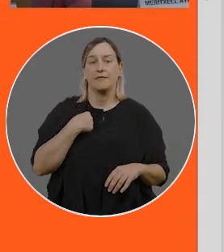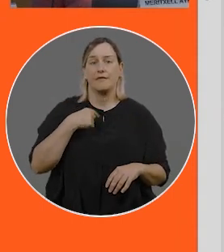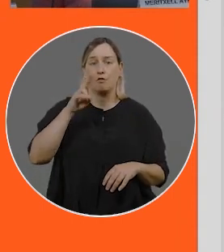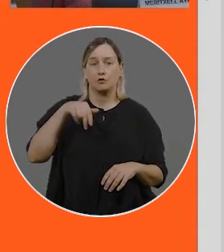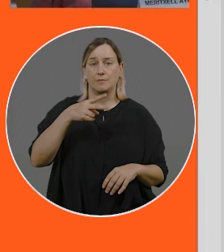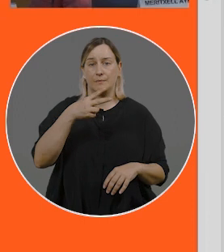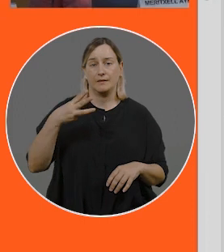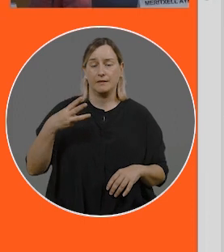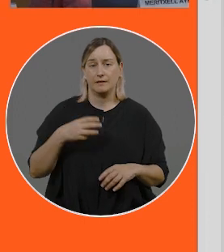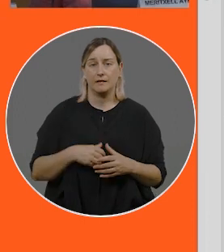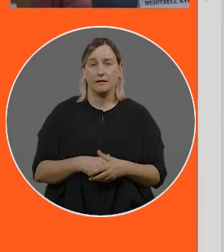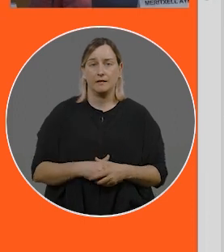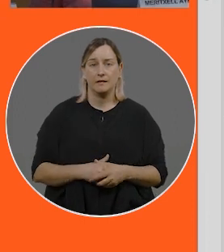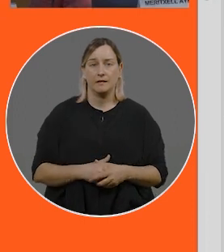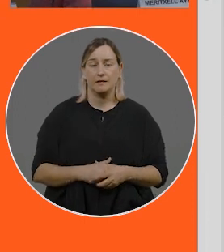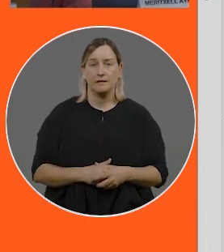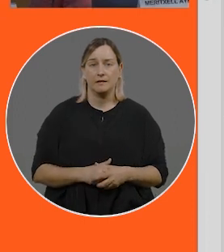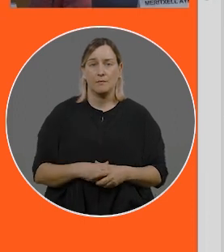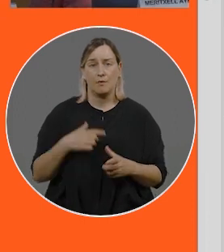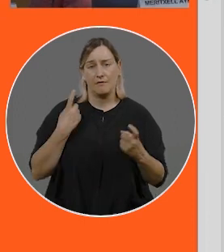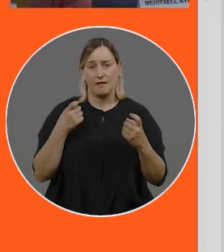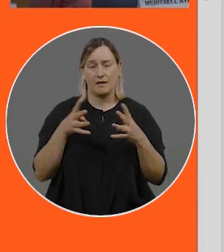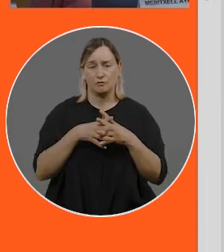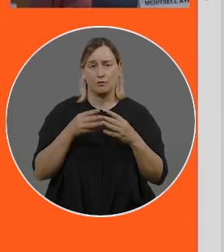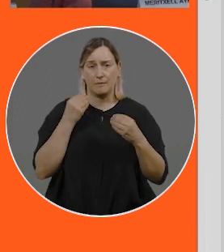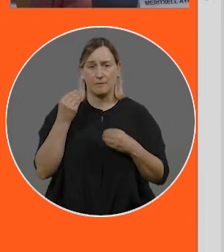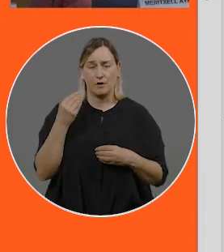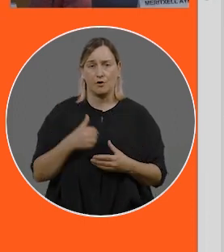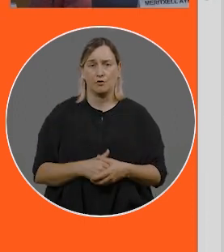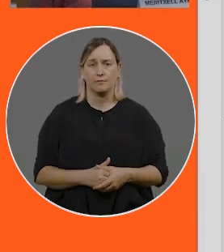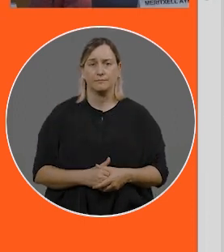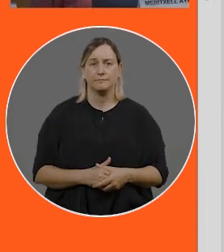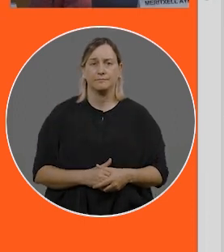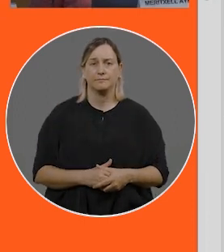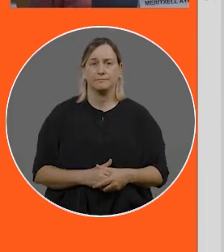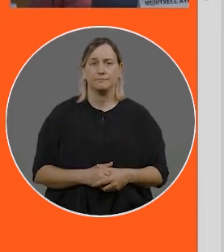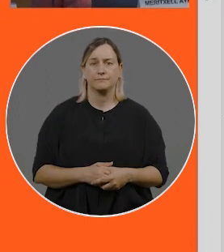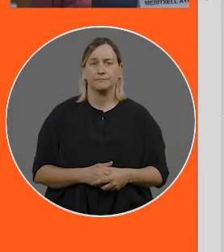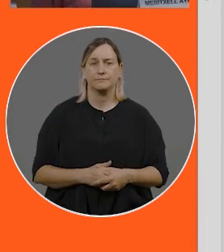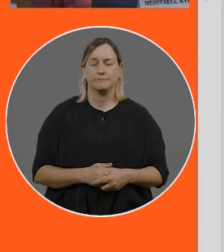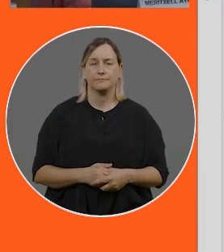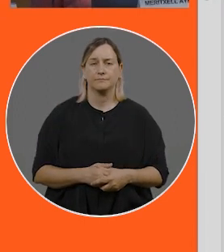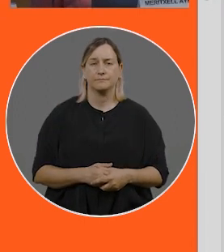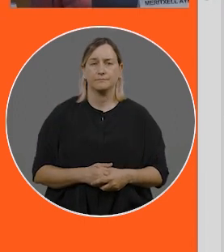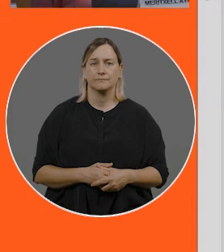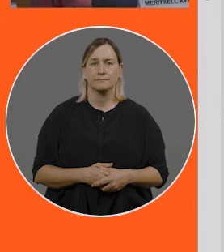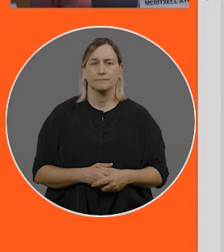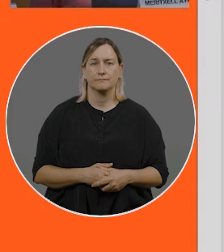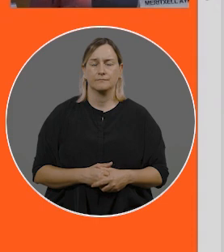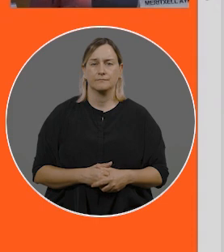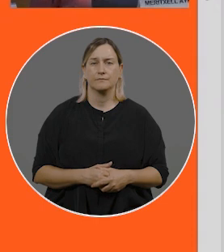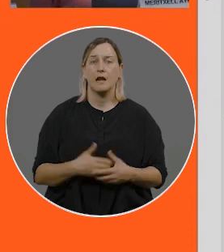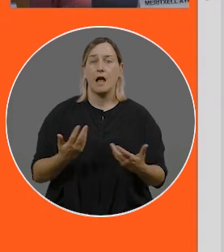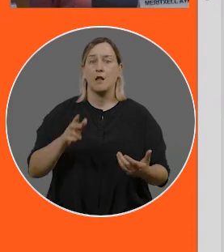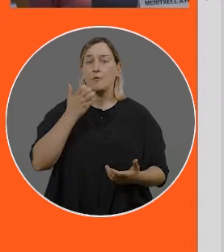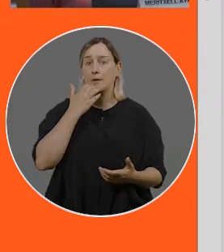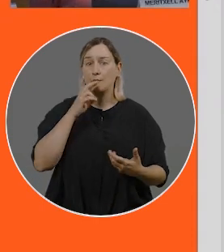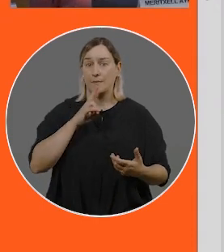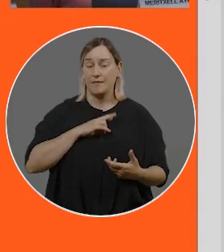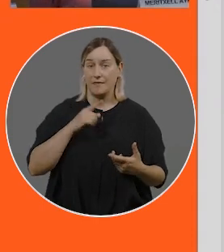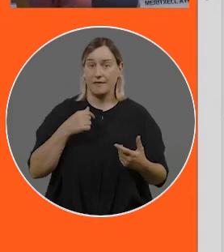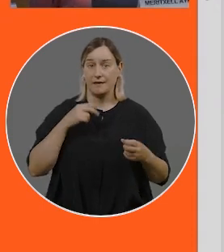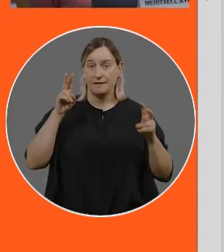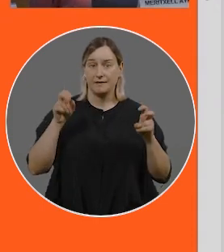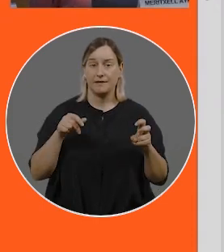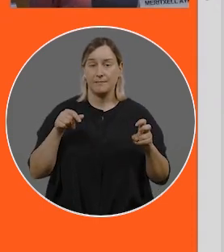2023, bueno, potser s'hauria d'estructurar una miqueta millor. Matèries pau fora Catalunya. Taula de 33 columnes i 28 files. Però aquí, veieu la cara i la